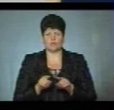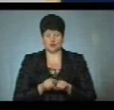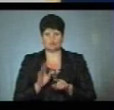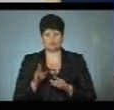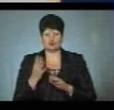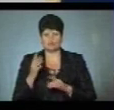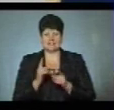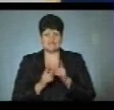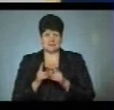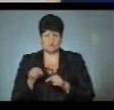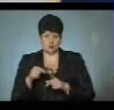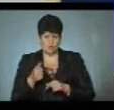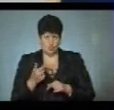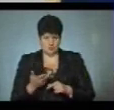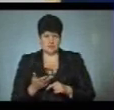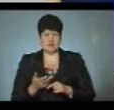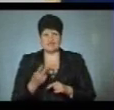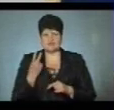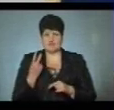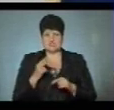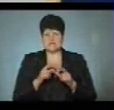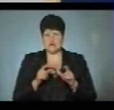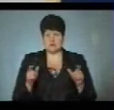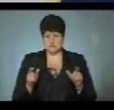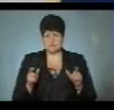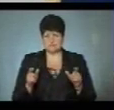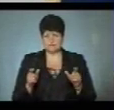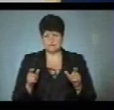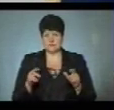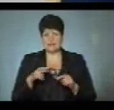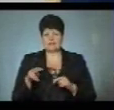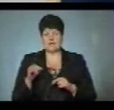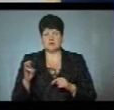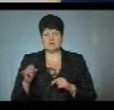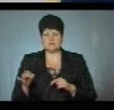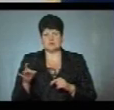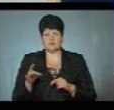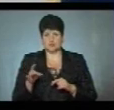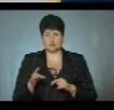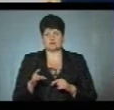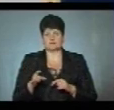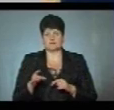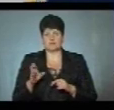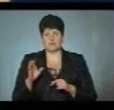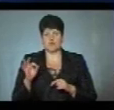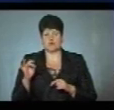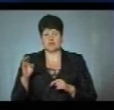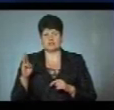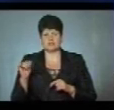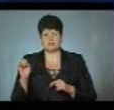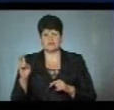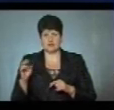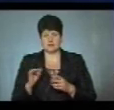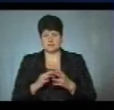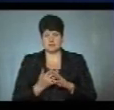якщо все буде добре. І 2 заклади у Лановецькому районі, це «Лісова казка», село Борщівка. Заклад також перебуває у